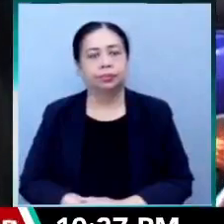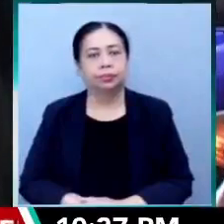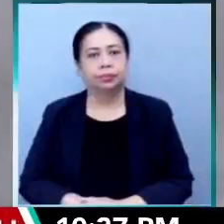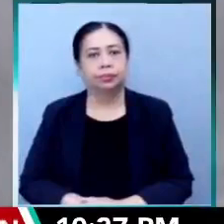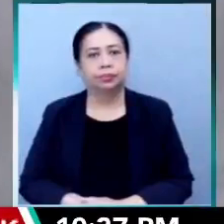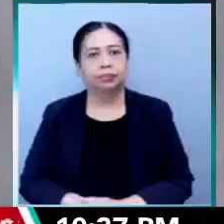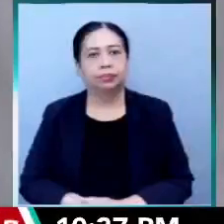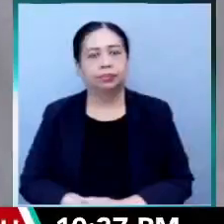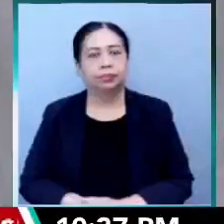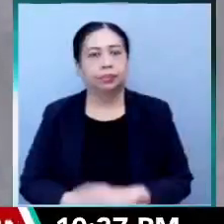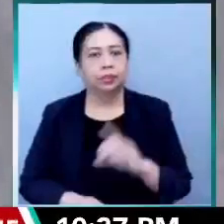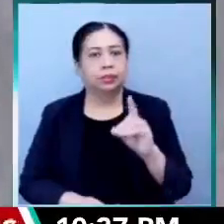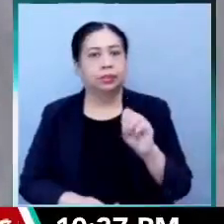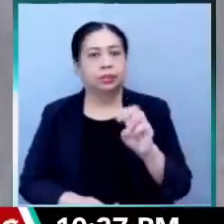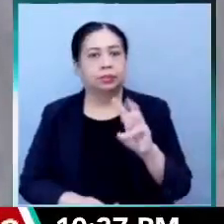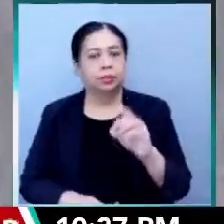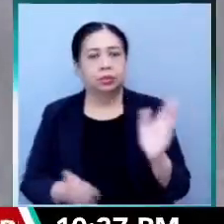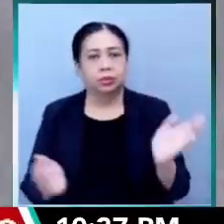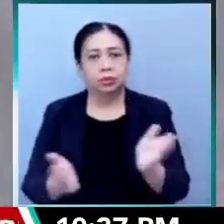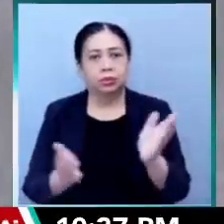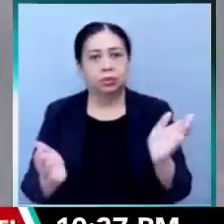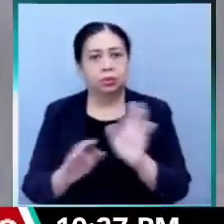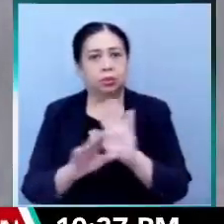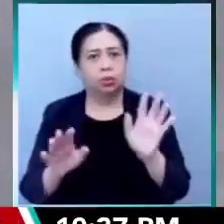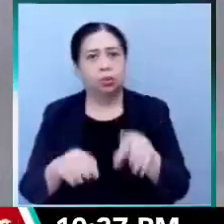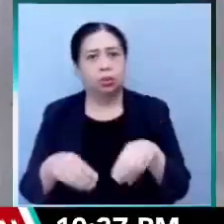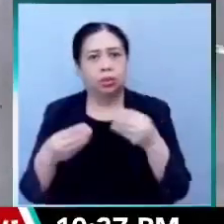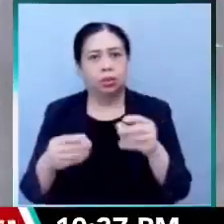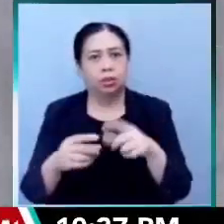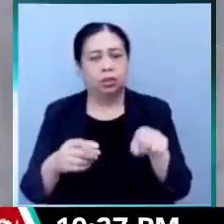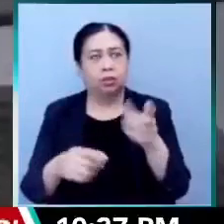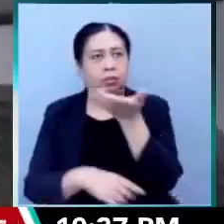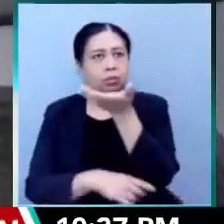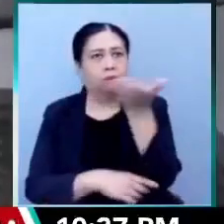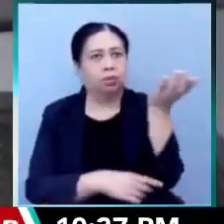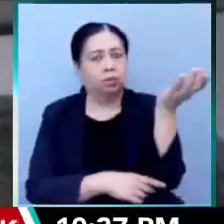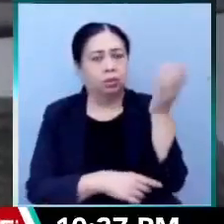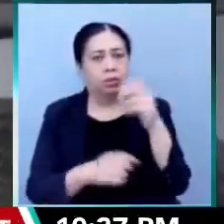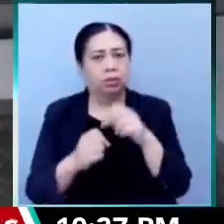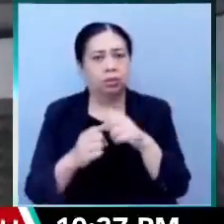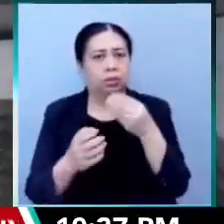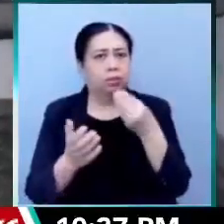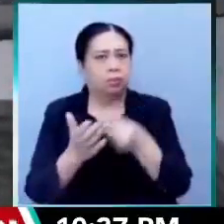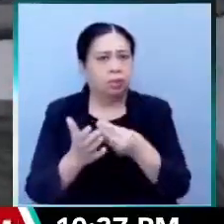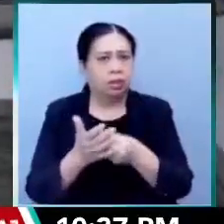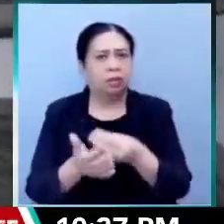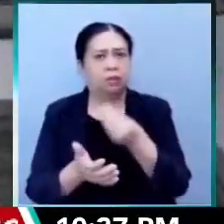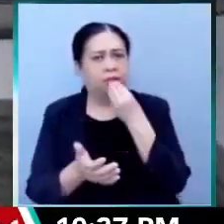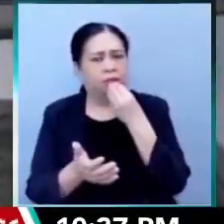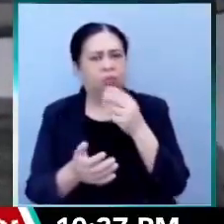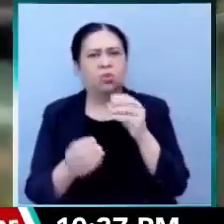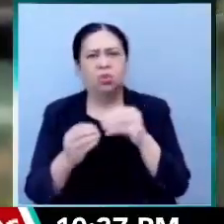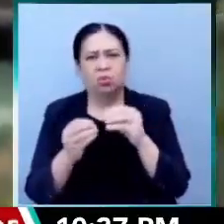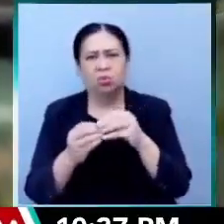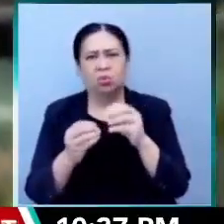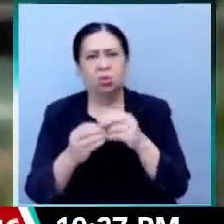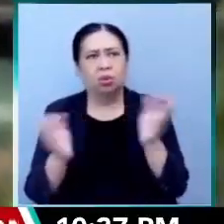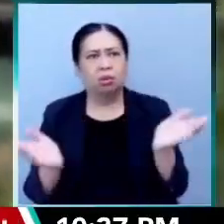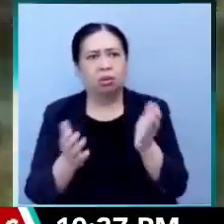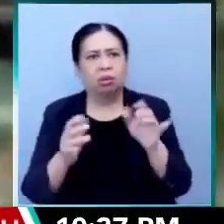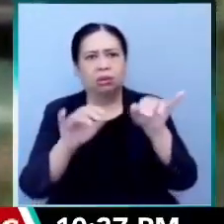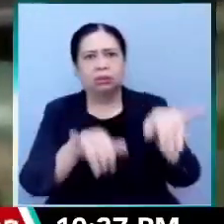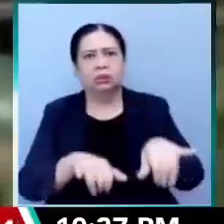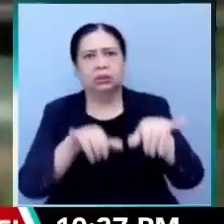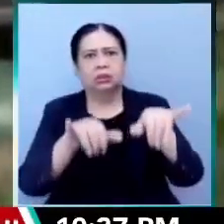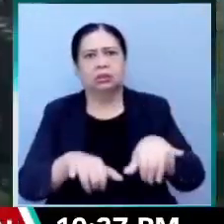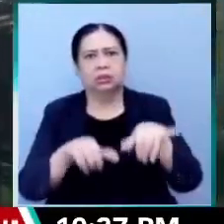DSWD, hinimok ang publiko na huwag magbigay sa mga nanlilimos pera man o pagkain. Lalo lang daw kasi nitong mahihikayat ang mga